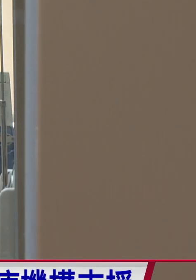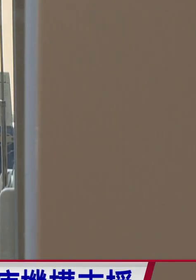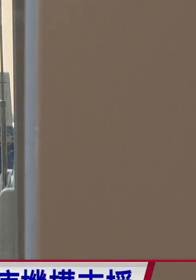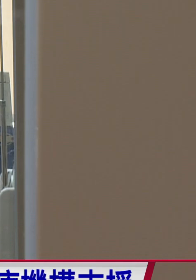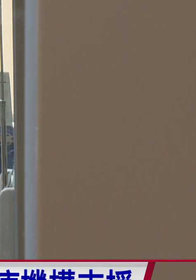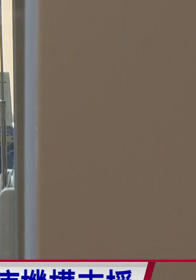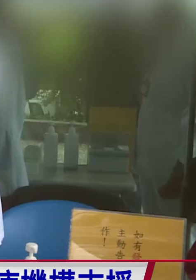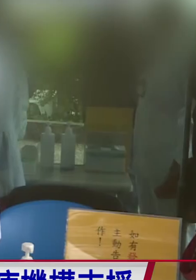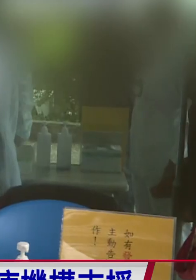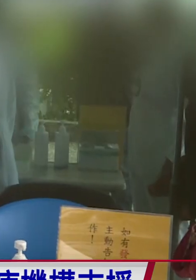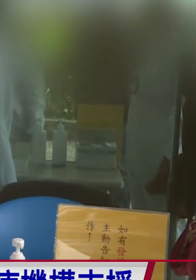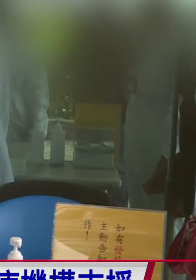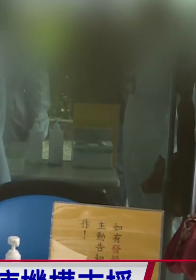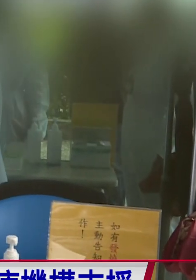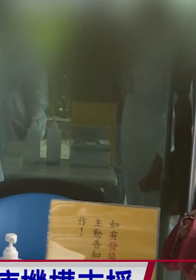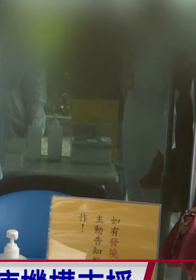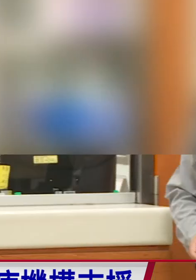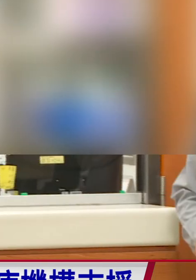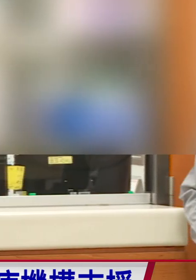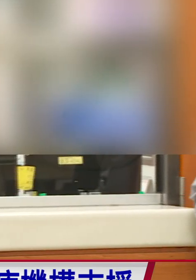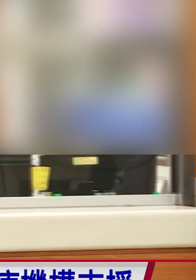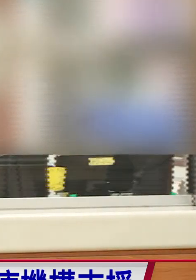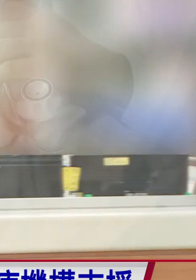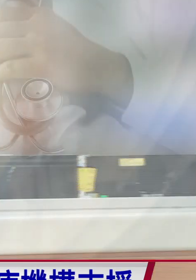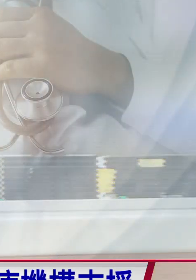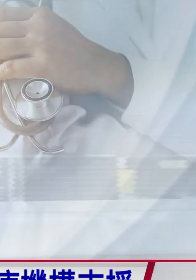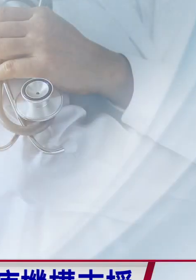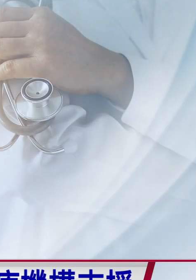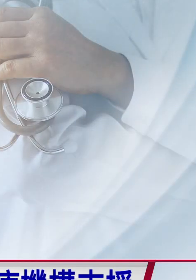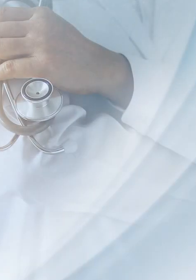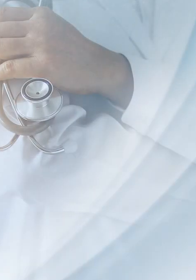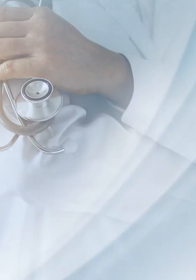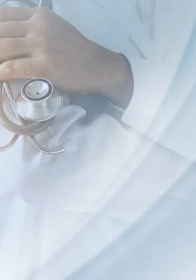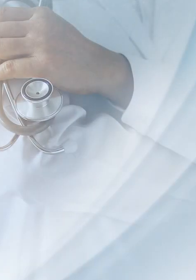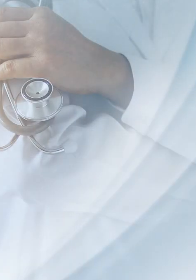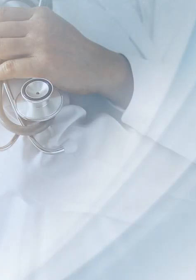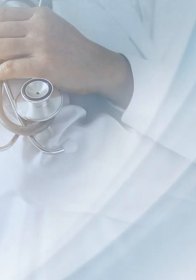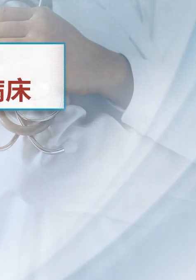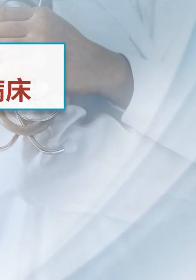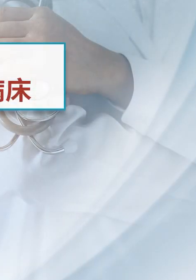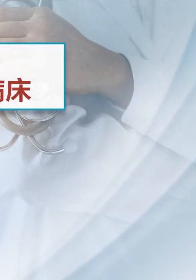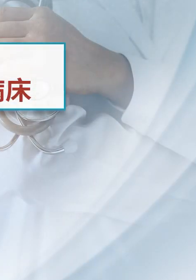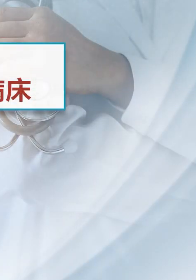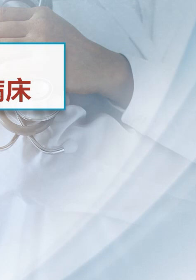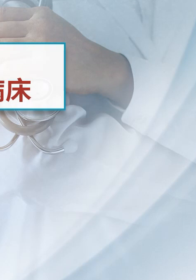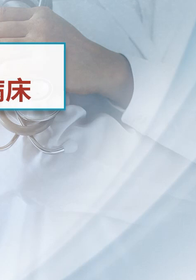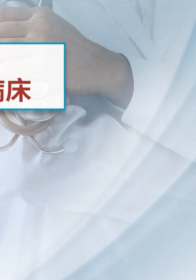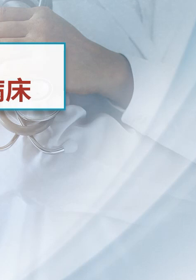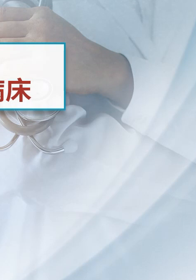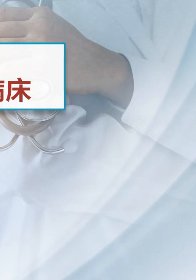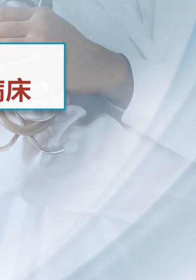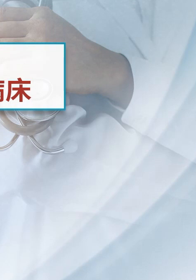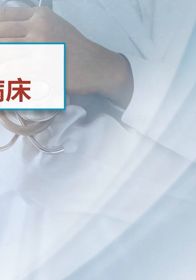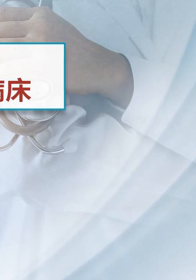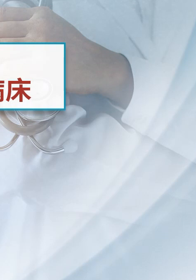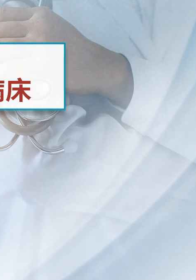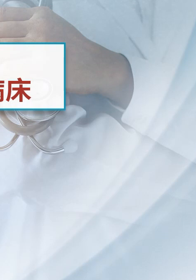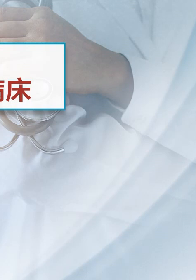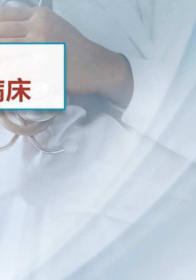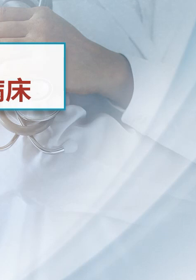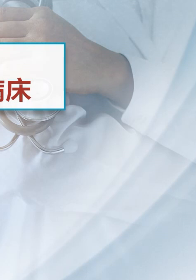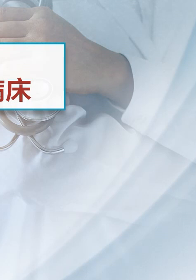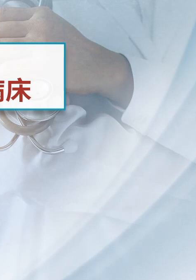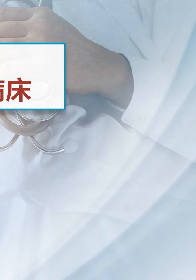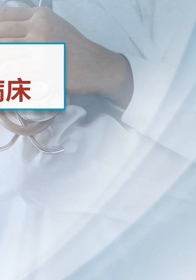情对于病床的大量需求，指挥中心希望各地的政府500床以上医院在28号前完成1/10病床